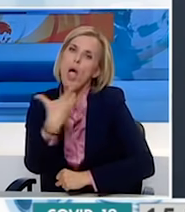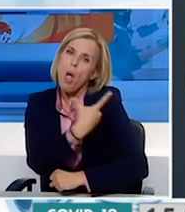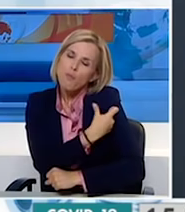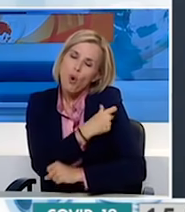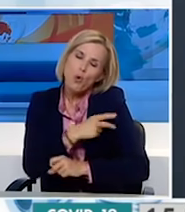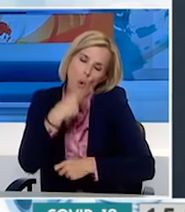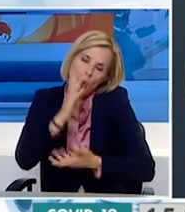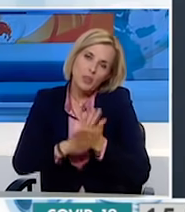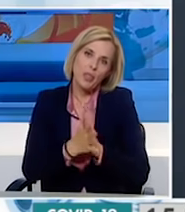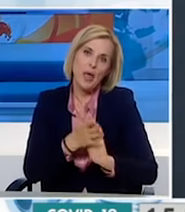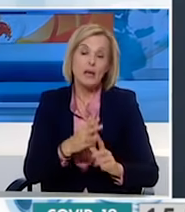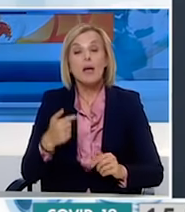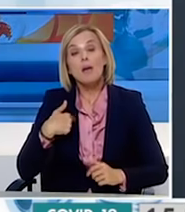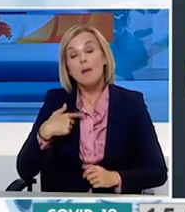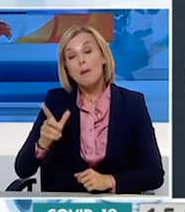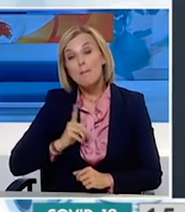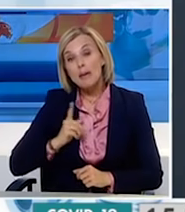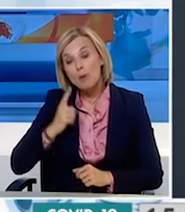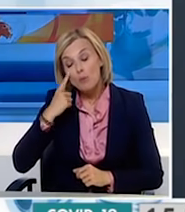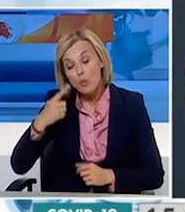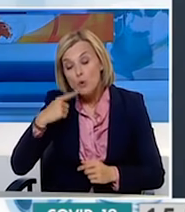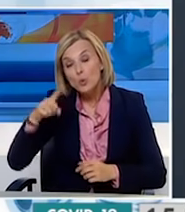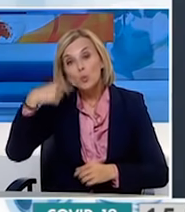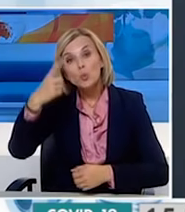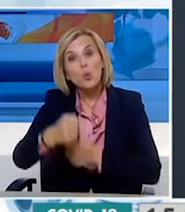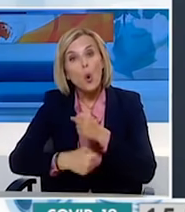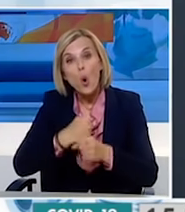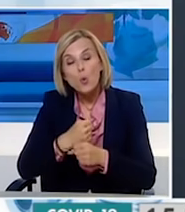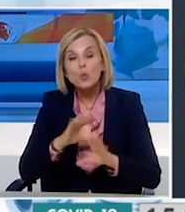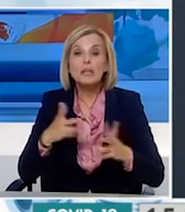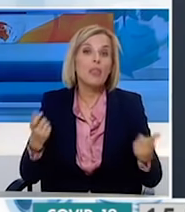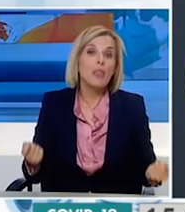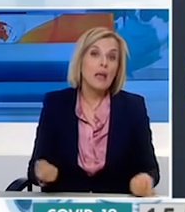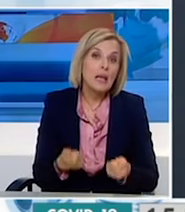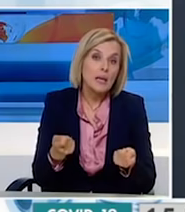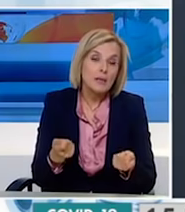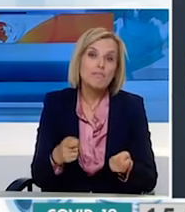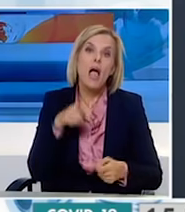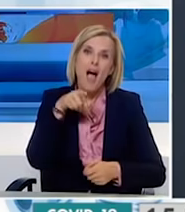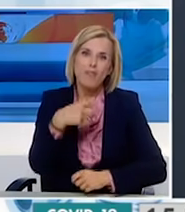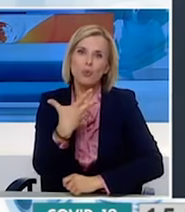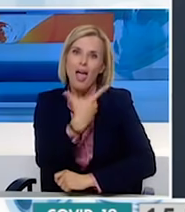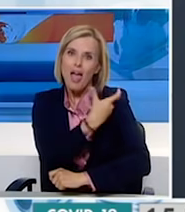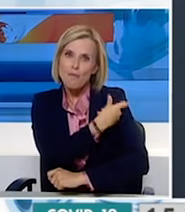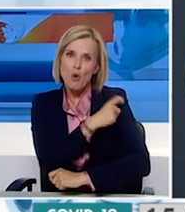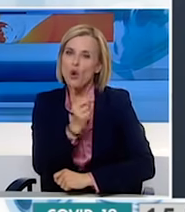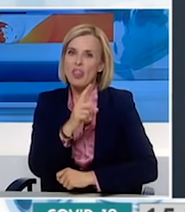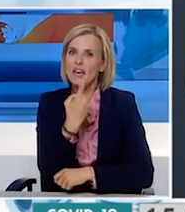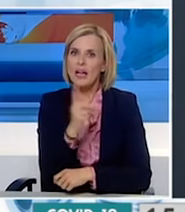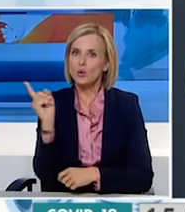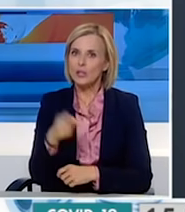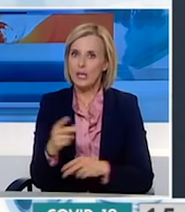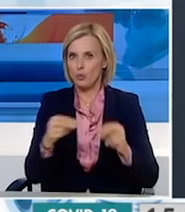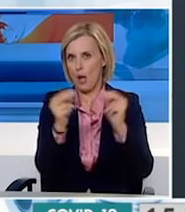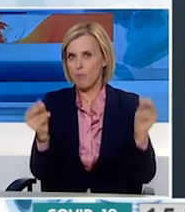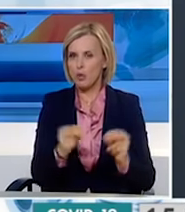στρατηγική προσέγγιση στο επόμενο έτος σχετικά με το εμβόλιο της γρίπης. Ένα εμβόλιο που πρέπει να σας θυμίσω και εδώ ότι δεν είναι 100%